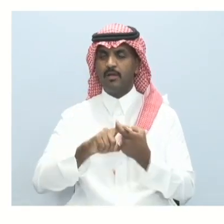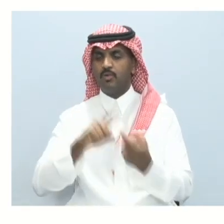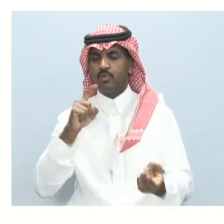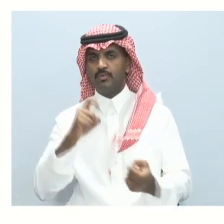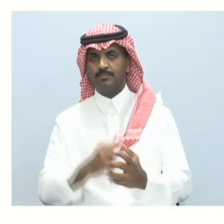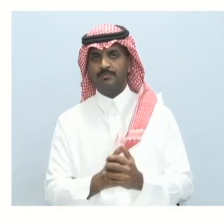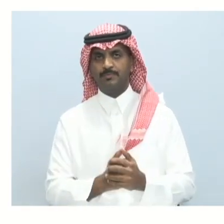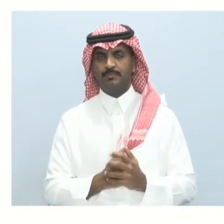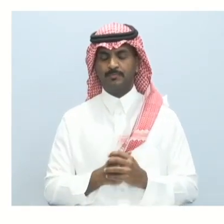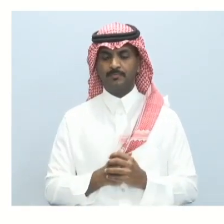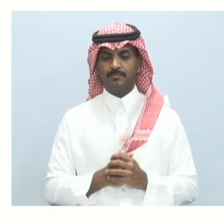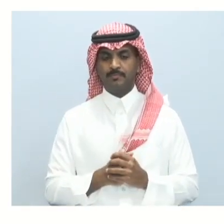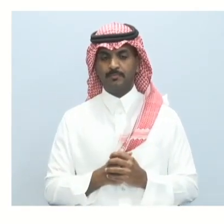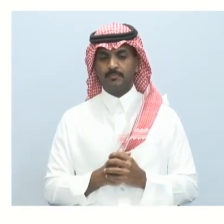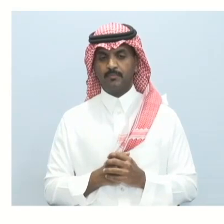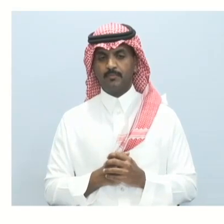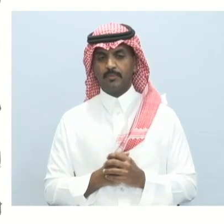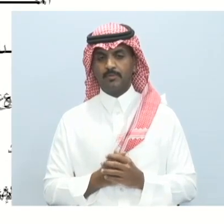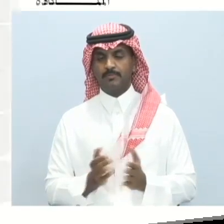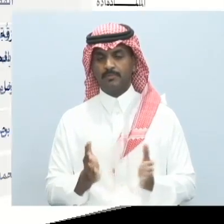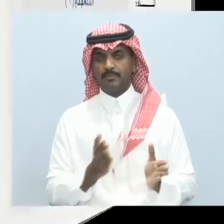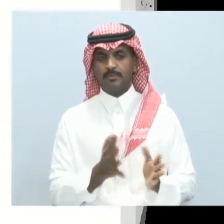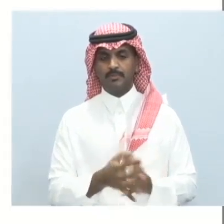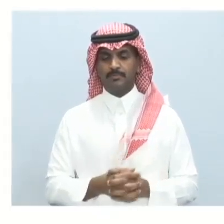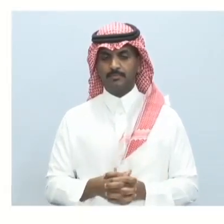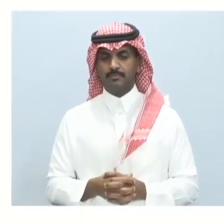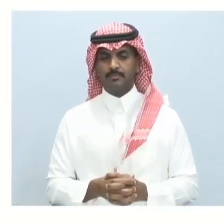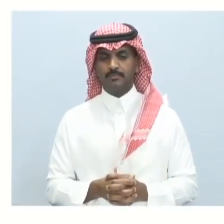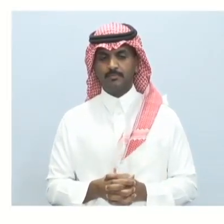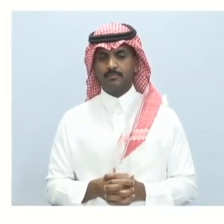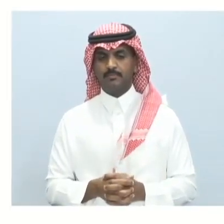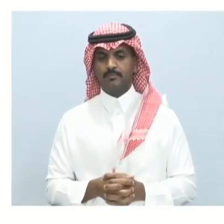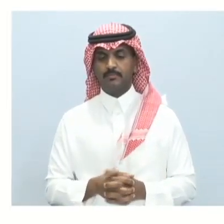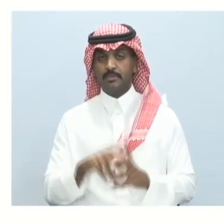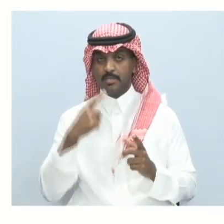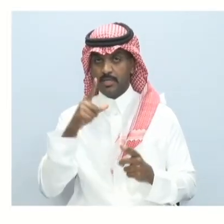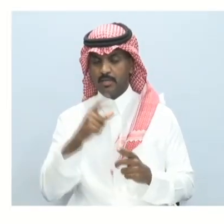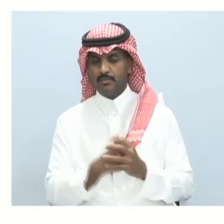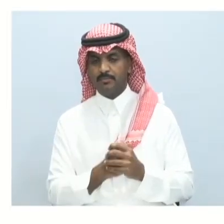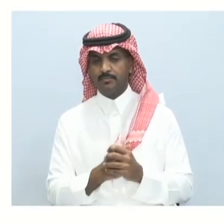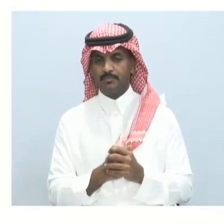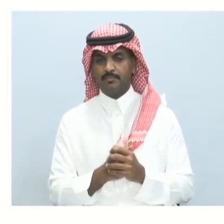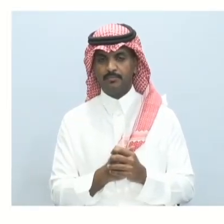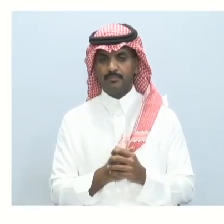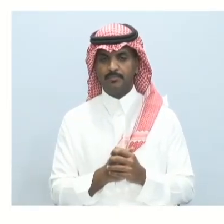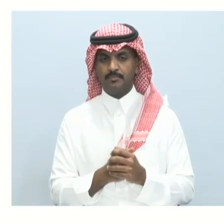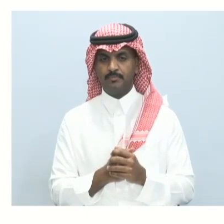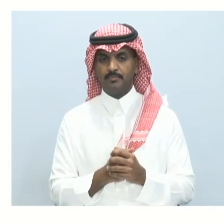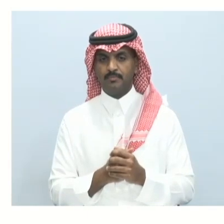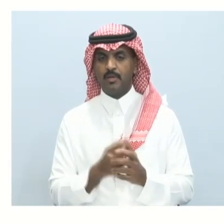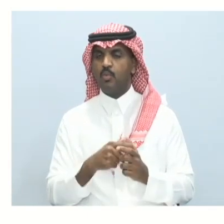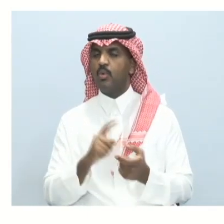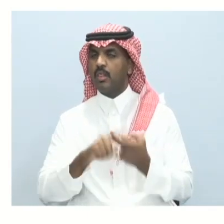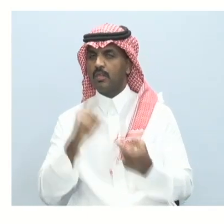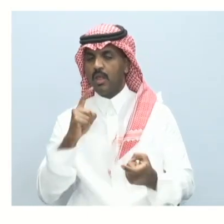بالخلع ناتي واياكم ايها الطلاب والطالبات لاستعراض دروس الوحده فيها درس